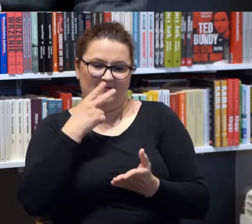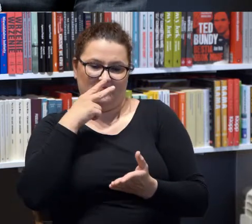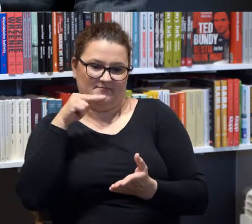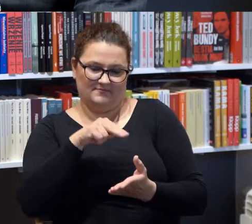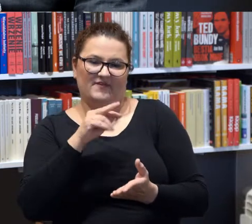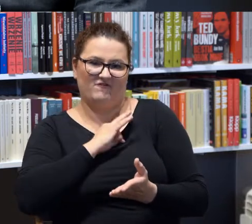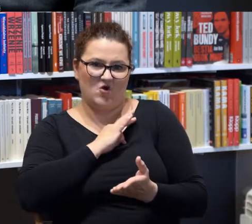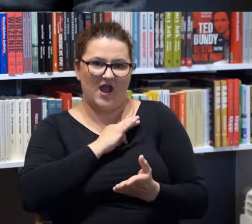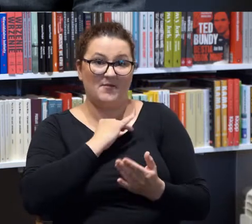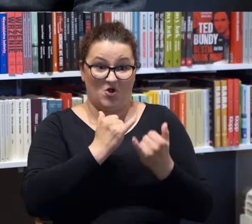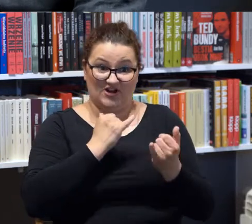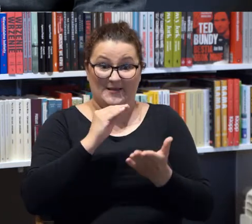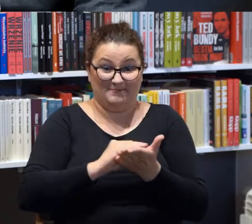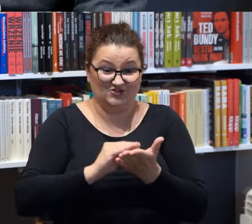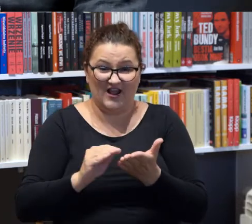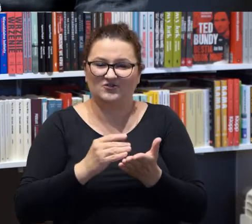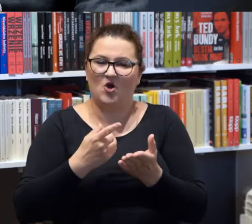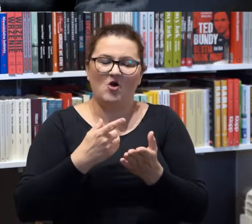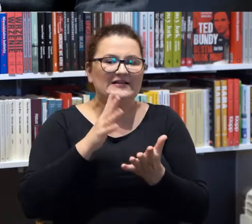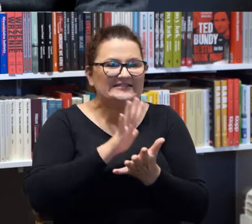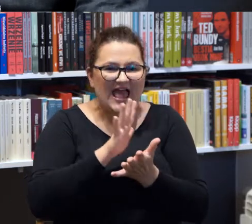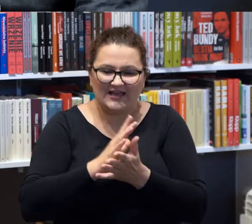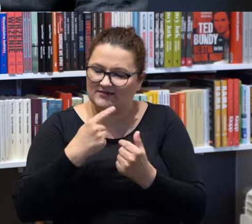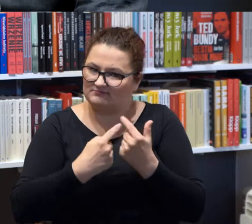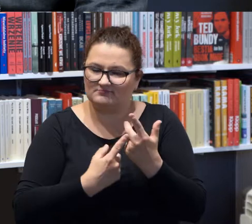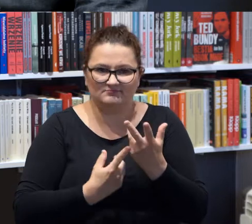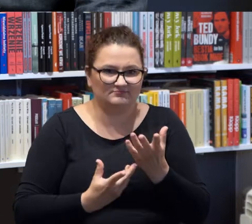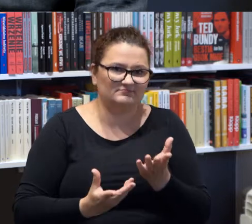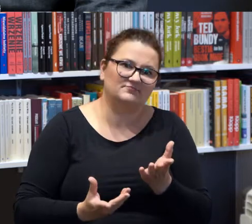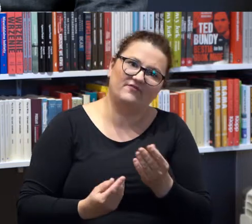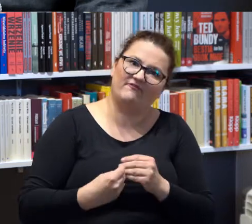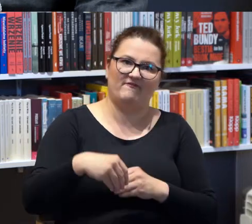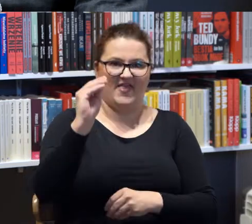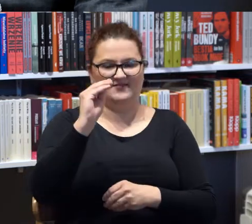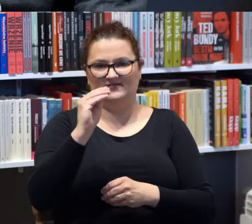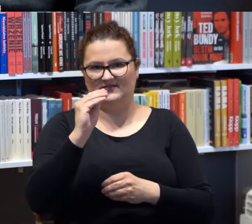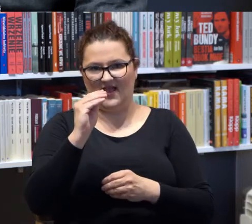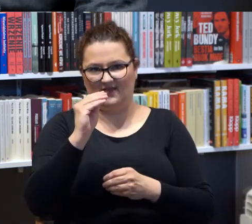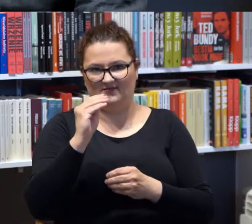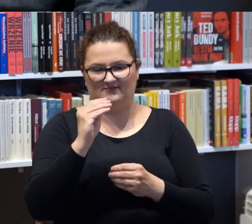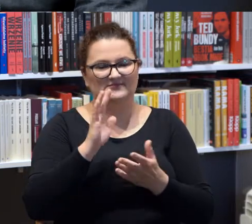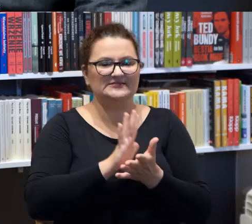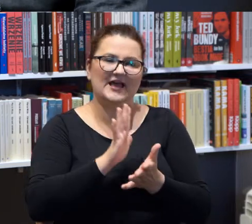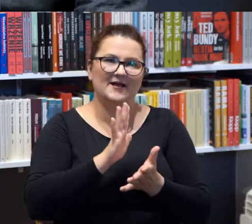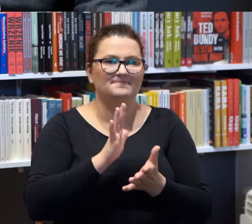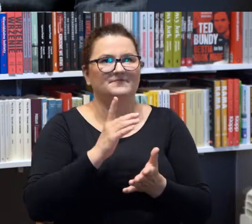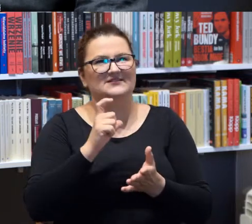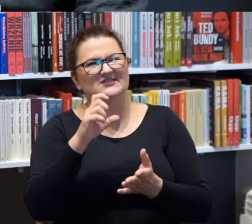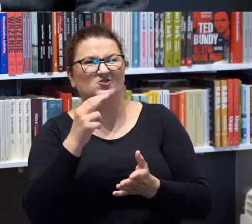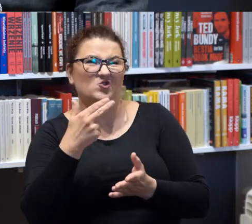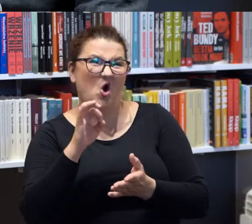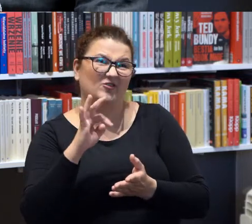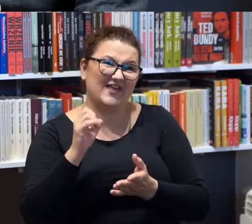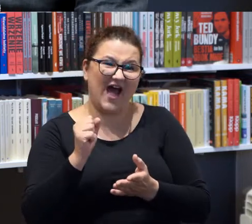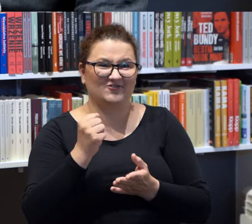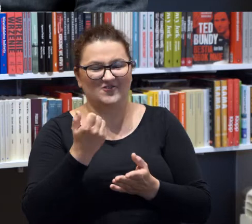bardziej wzmaga te cechy literatury, znaczy ten atrybut, te no, cnota to może za dużo powiedziane.